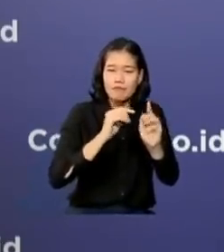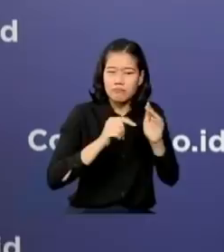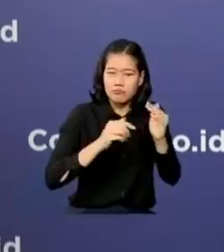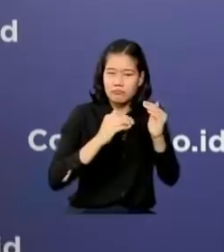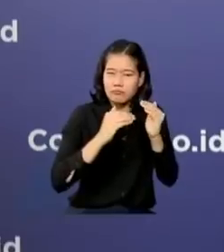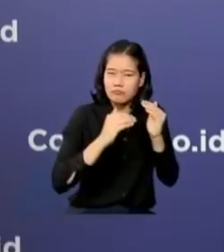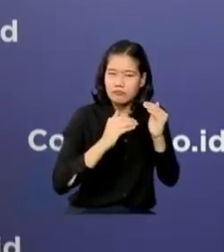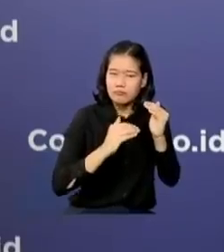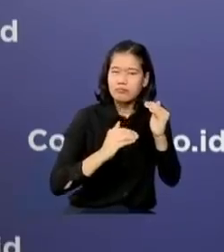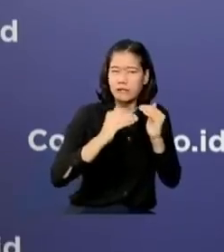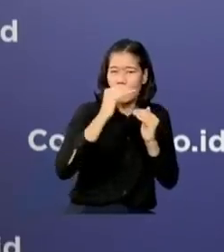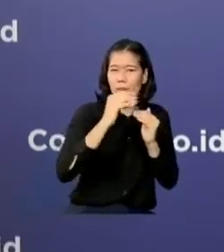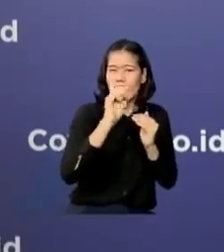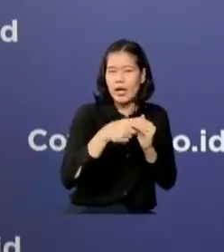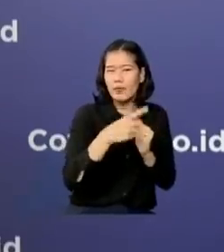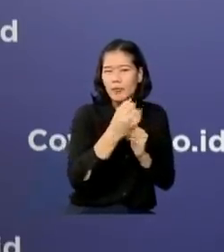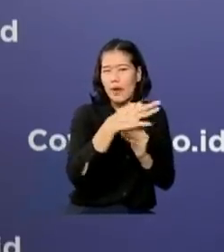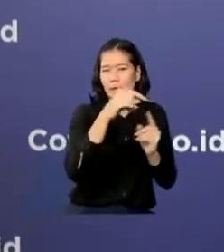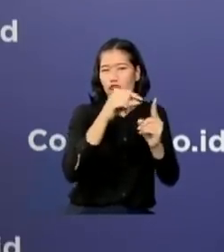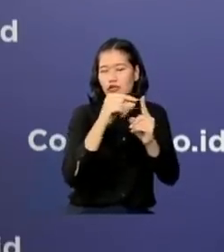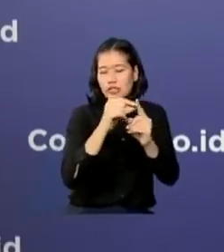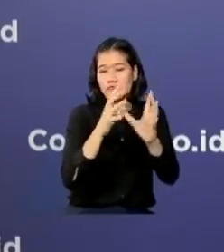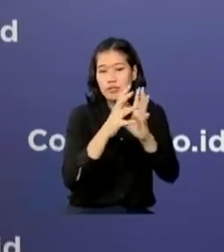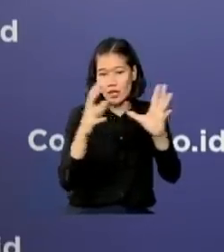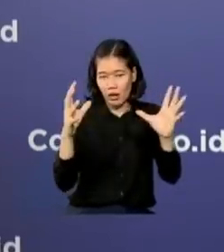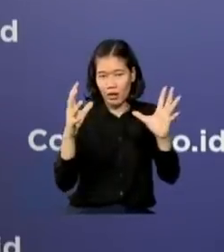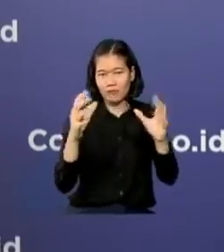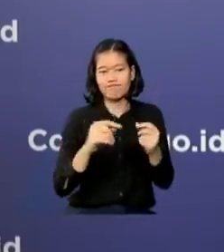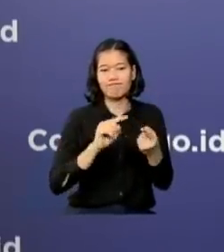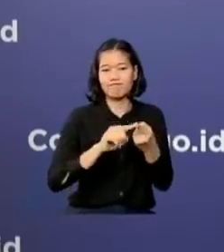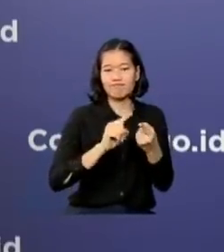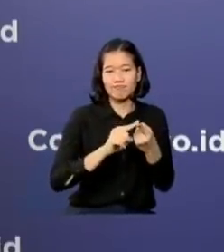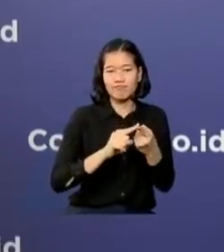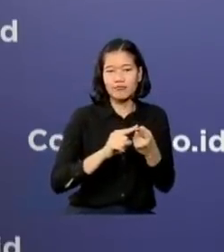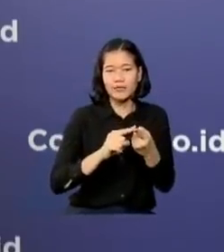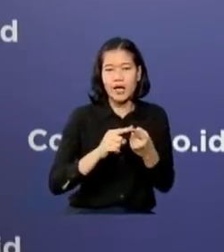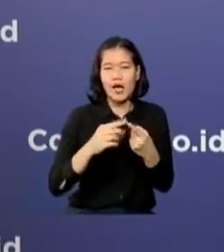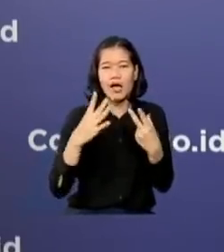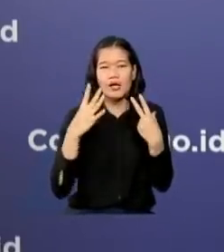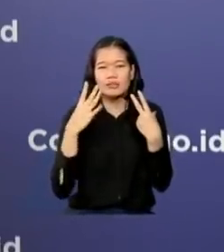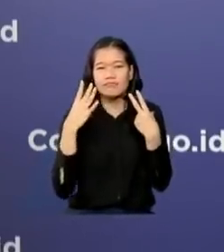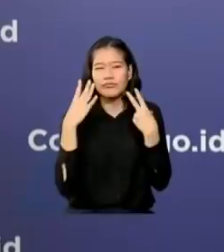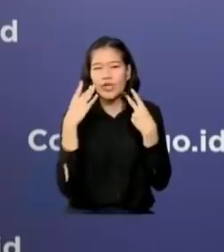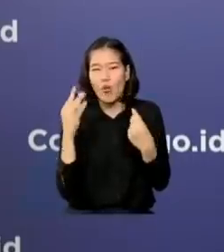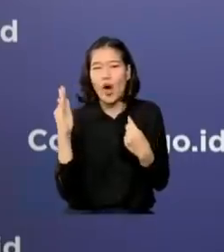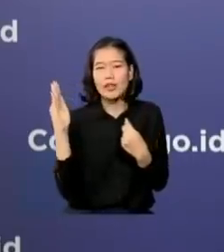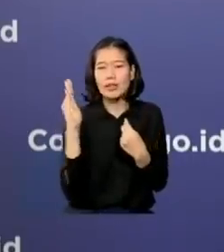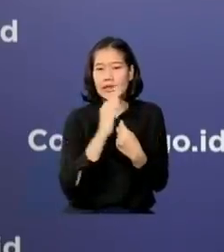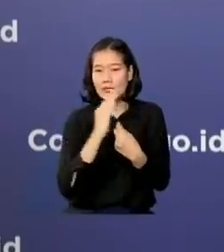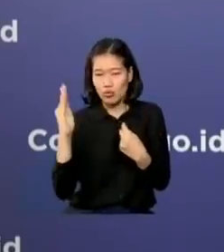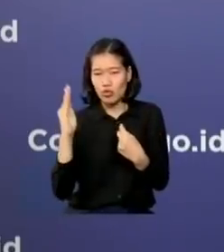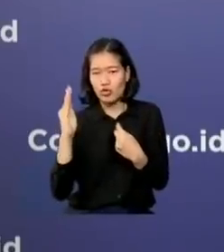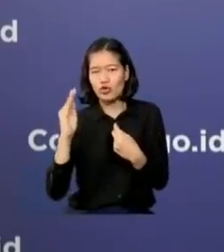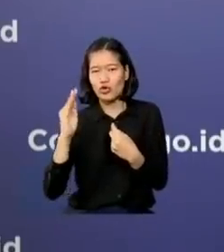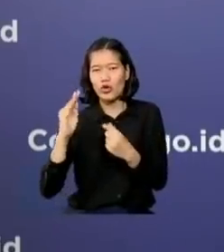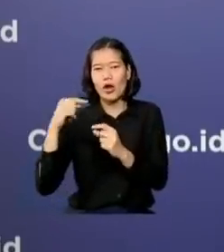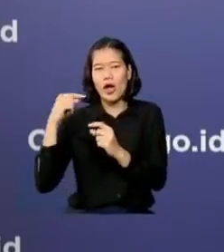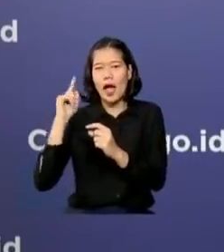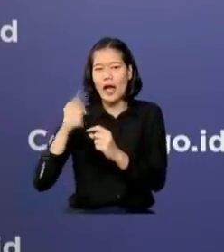pada beberapa provinsi diantaranya Jawa Timur Hai hari ini melaporkan